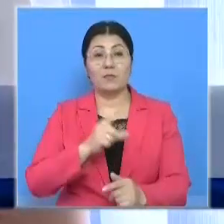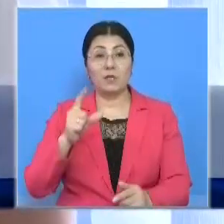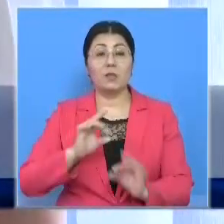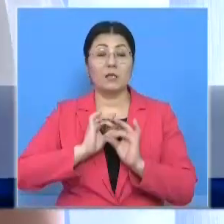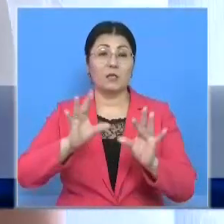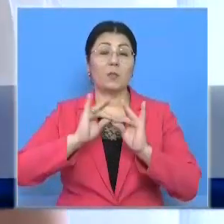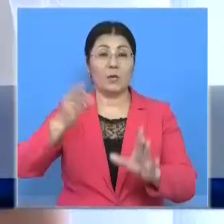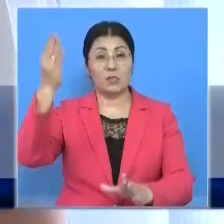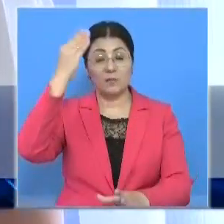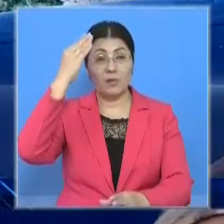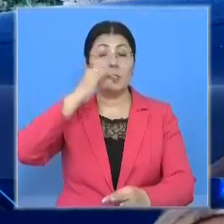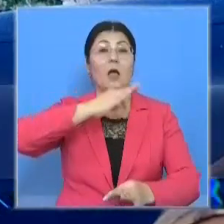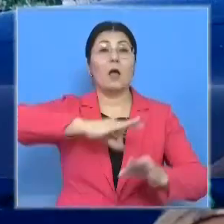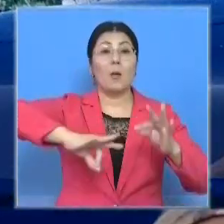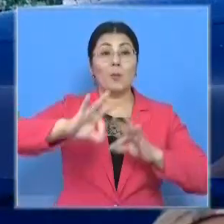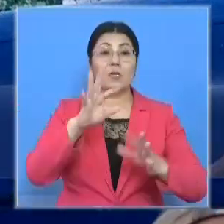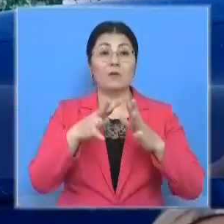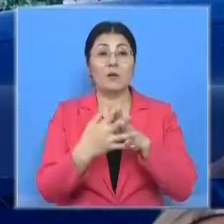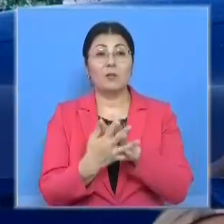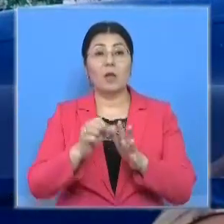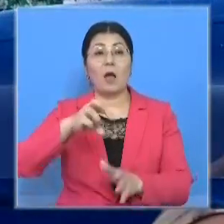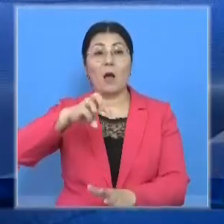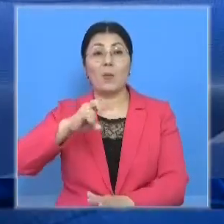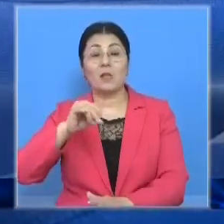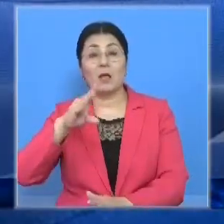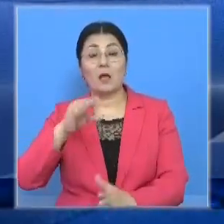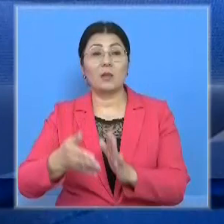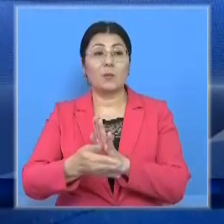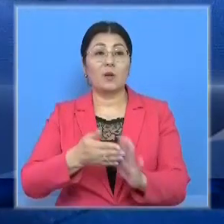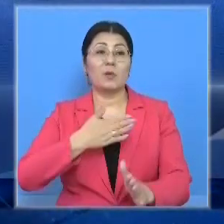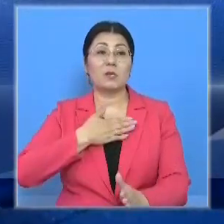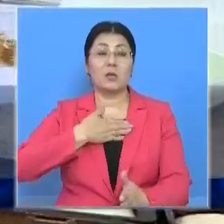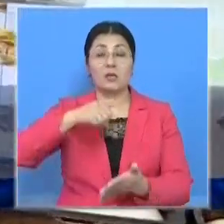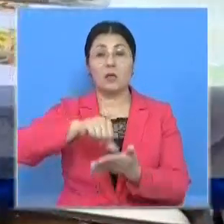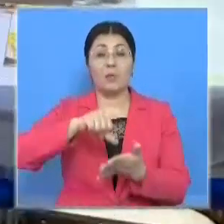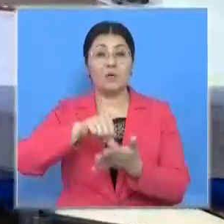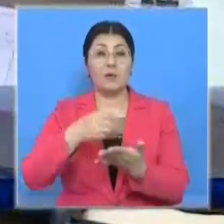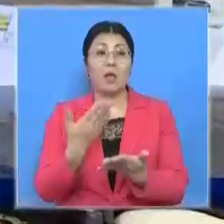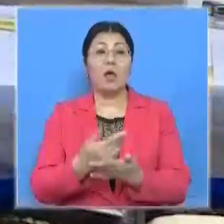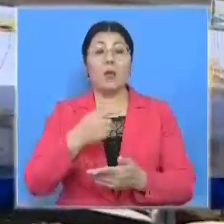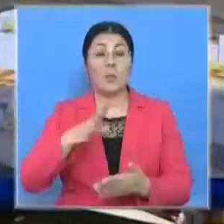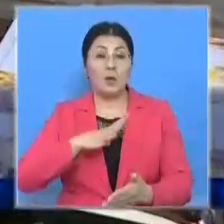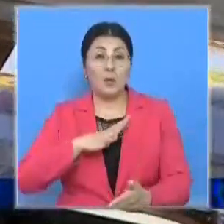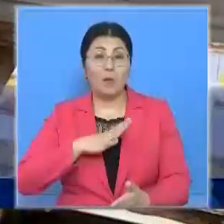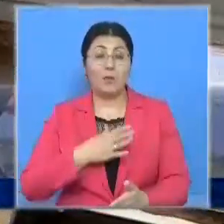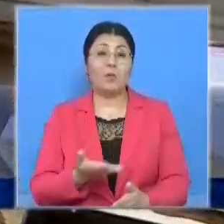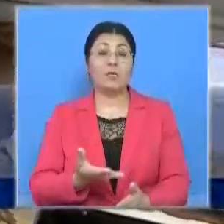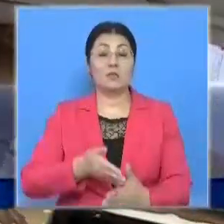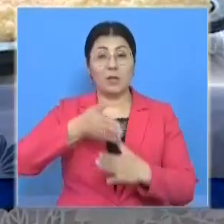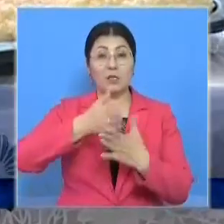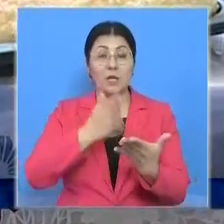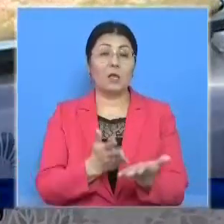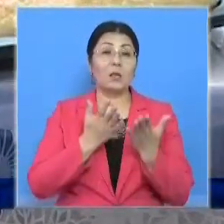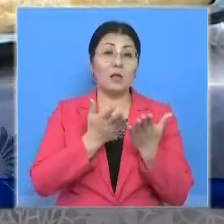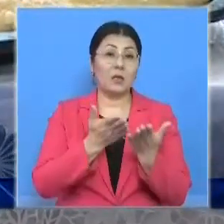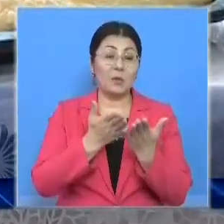разъяснили значение проекта Аул-Аманаты. Жители пригласили принять активное участие, после чего члены информационной группы посетили пекарню сельского